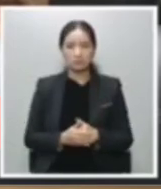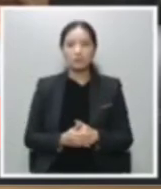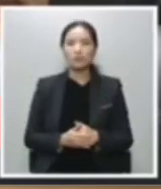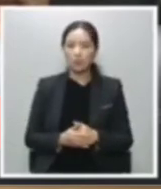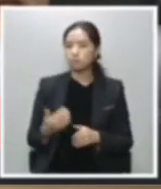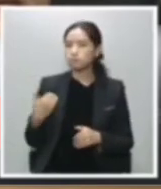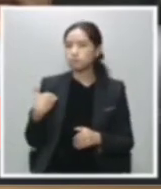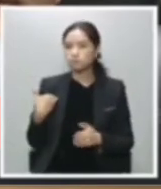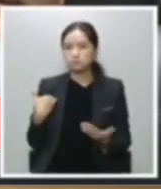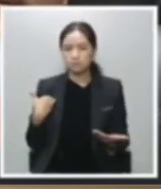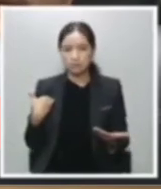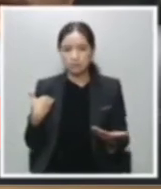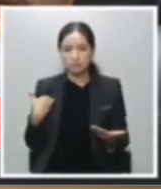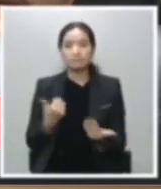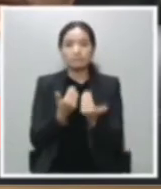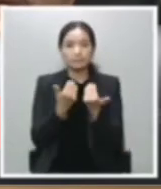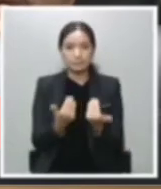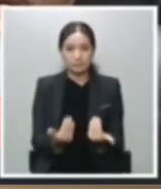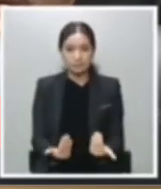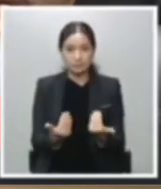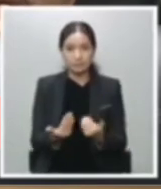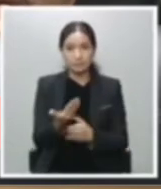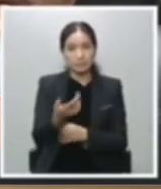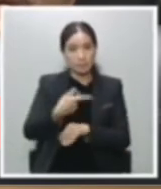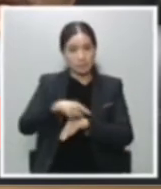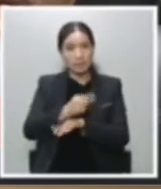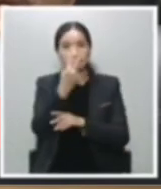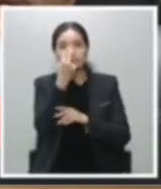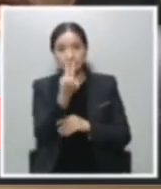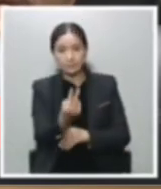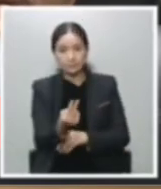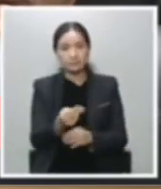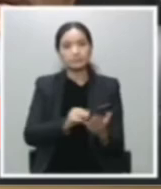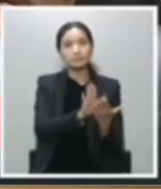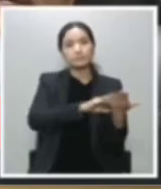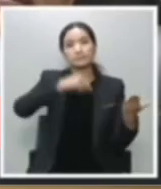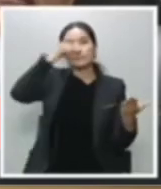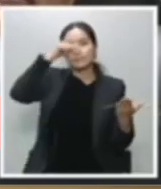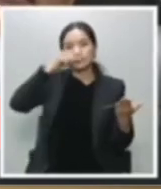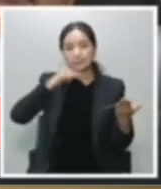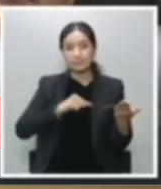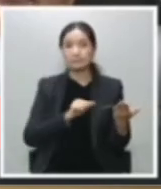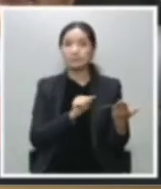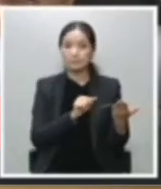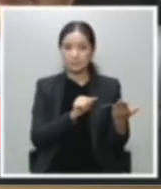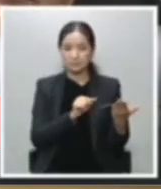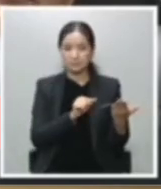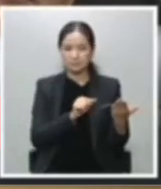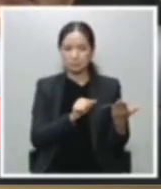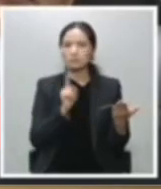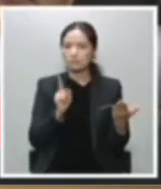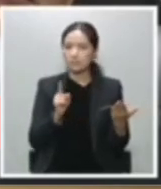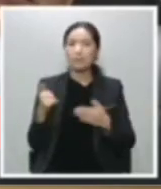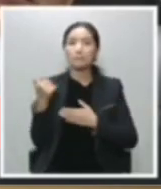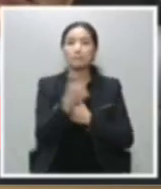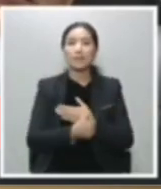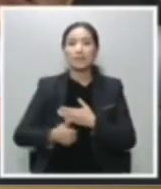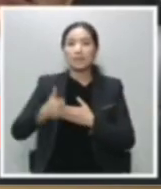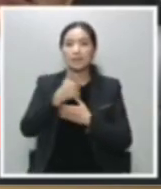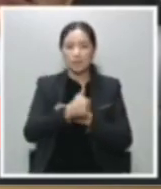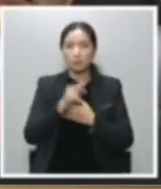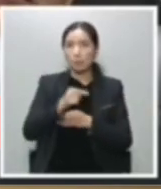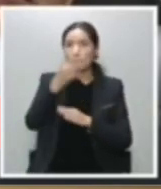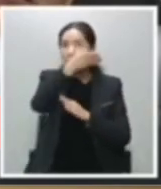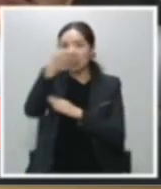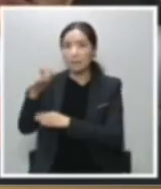ขึ้นมาเนี่ยครับขณะนี้เนี่ยท่านประธานเห็นได้นะครับว่าประเทศไทยเราเนี่ยครับ เป็นประเทศ1ใน8ประเ